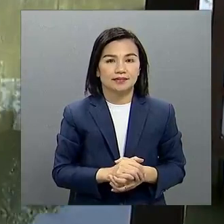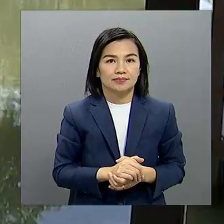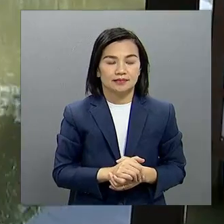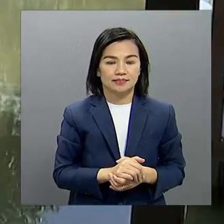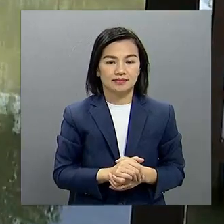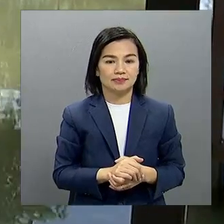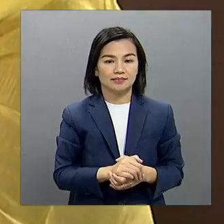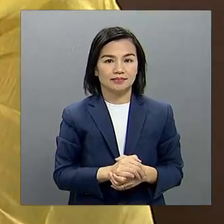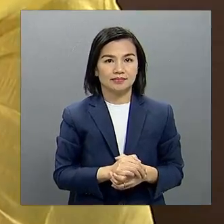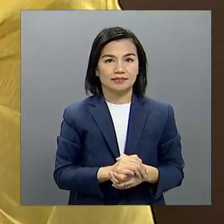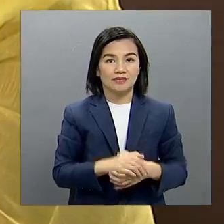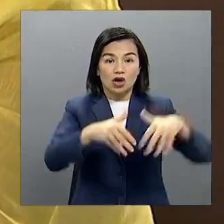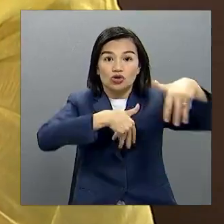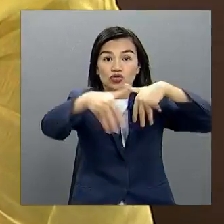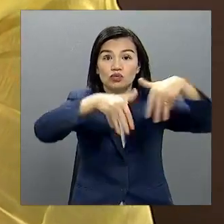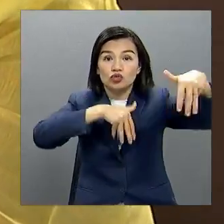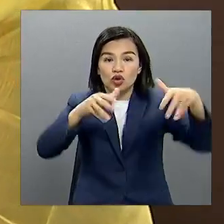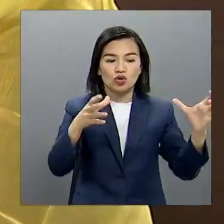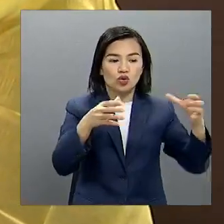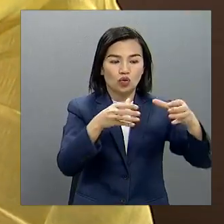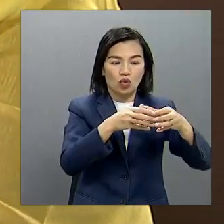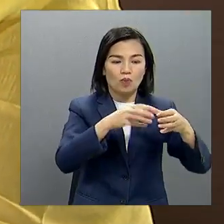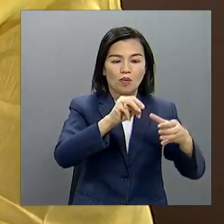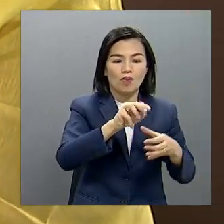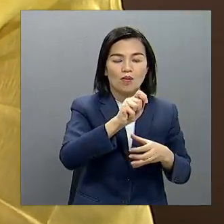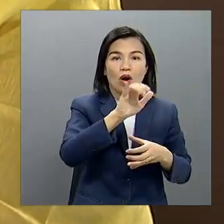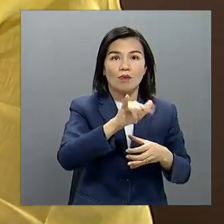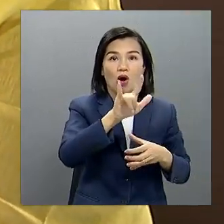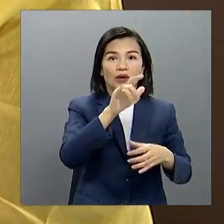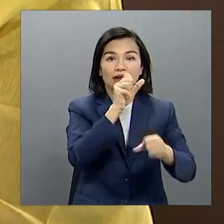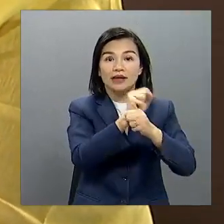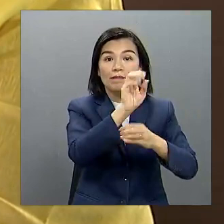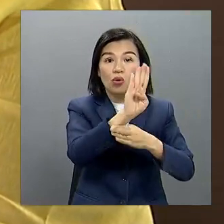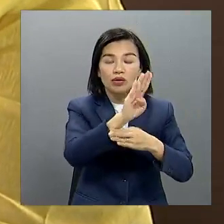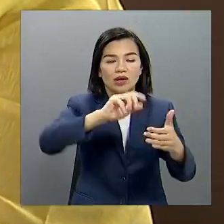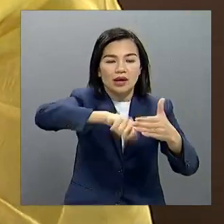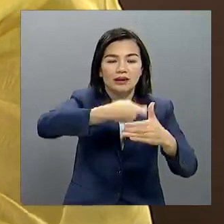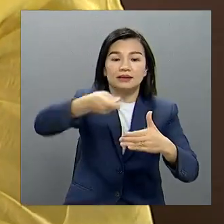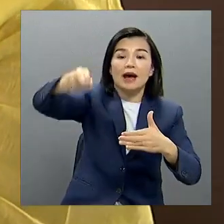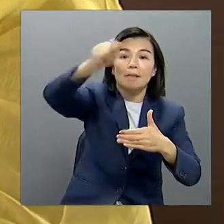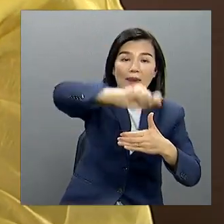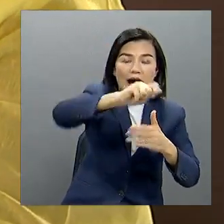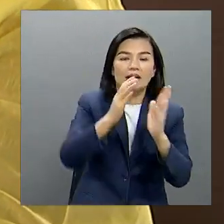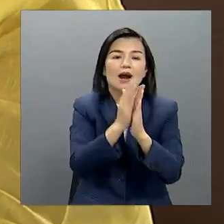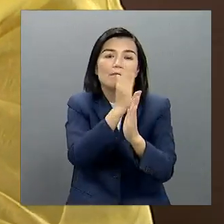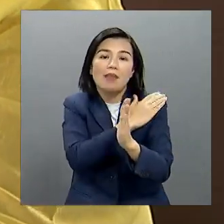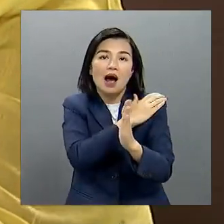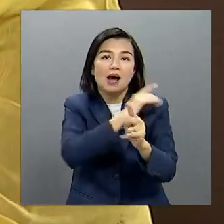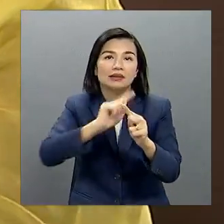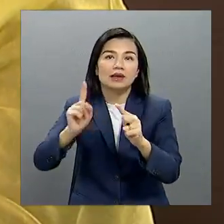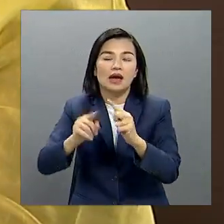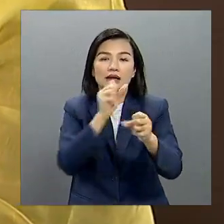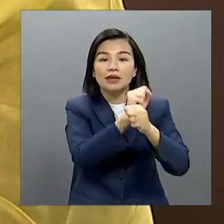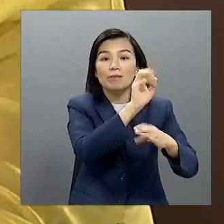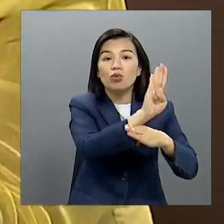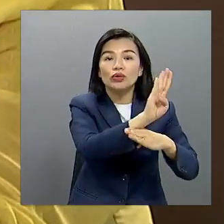ชุมชนชาวมอญเราจะมีการตักบาตรทำบุญนะคะตักบาตรเทโวตักบาตรพระร้อยสร้างบุญกุศลอะไรเรา